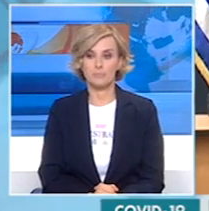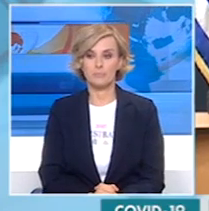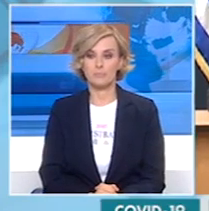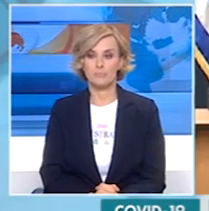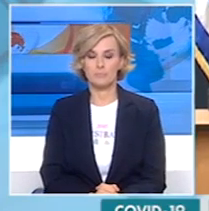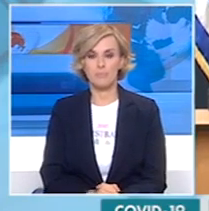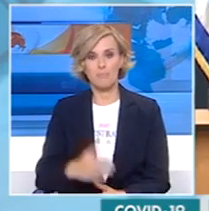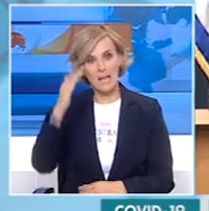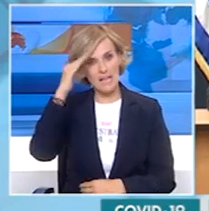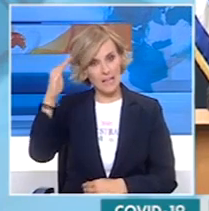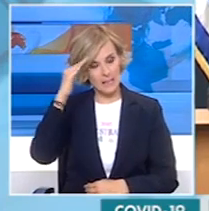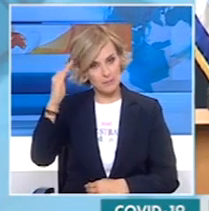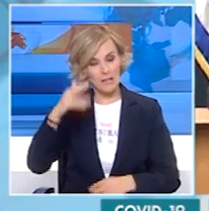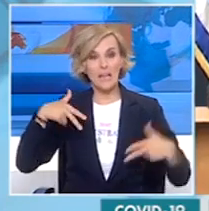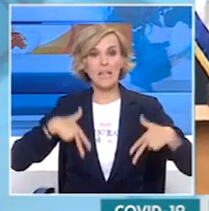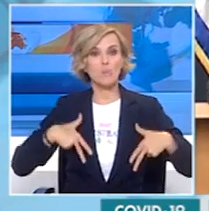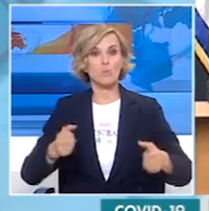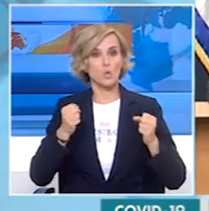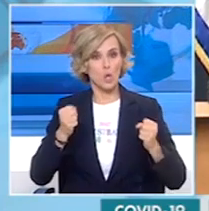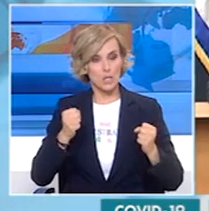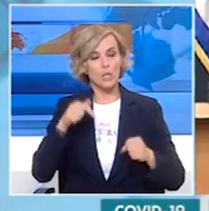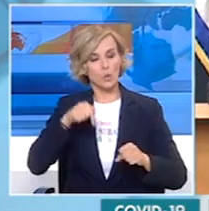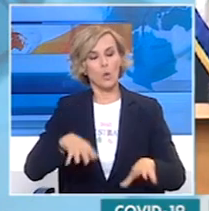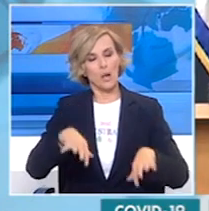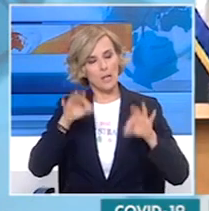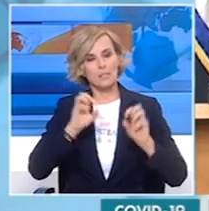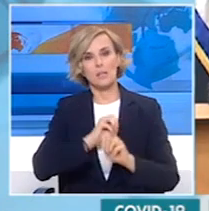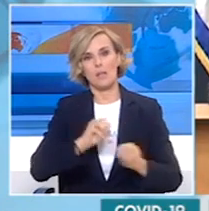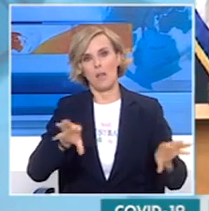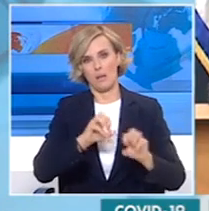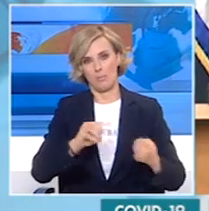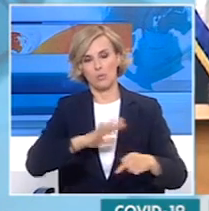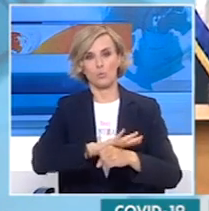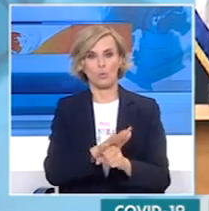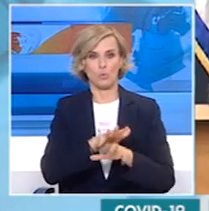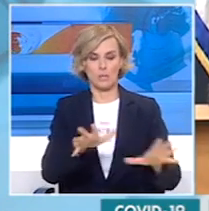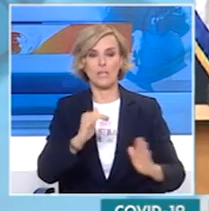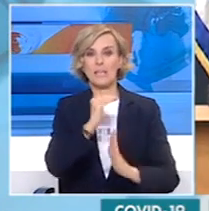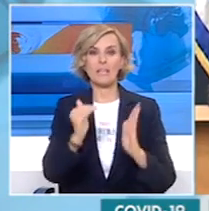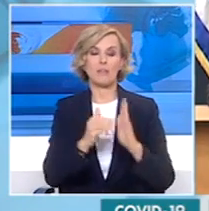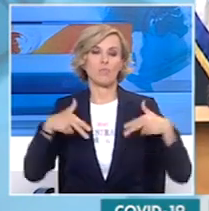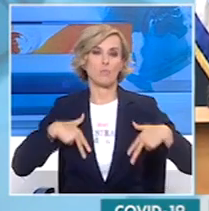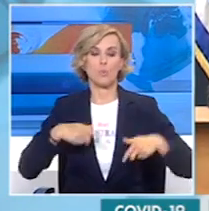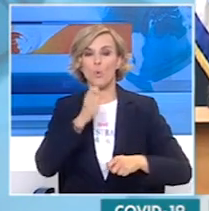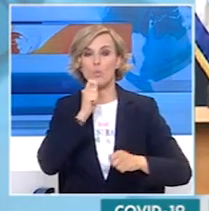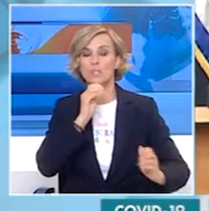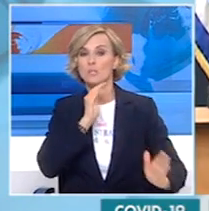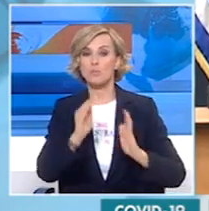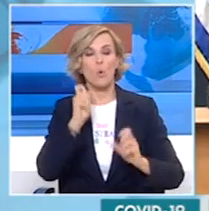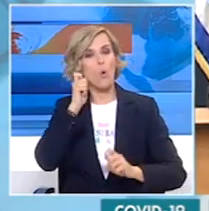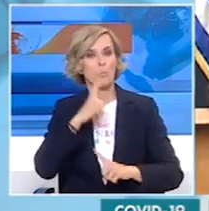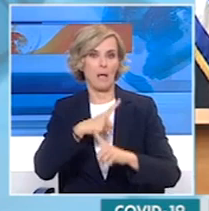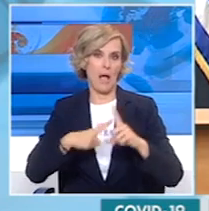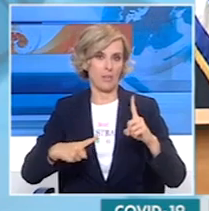Καλησπέρα σας από το Υπουργείο Υγείας. Ξεκινάει η καθημερινή ενημέρωση για το νέο κορονοϊό από τον Υφυπουργό Πολιτικής Προστασίας και Διαχείρισης Κρίσεων, κύριο